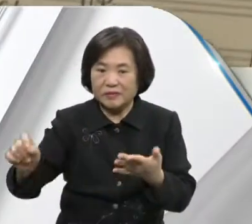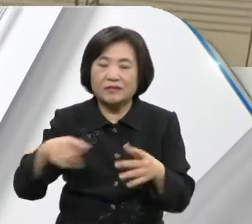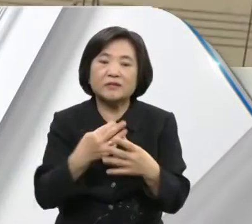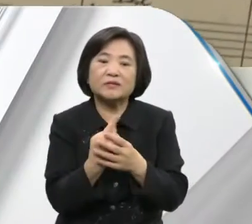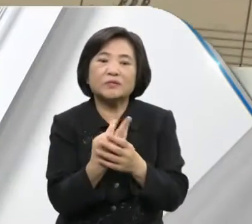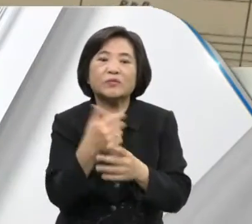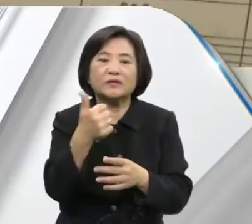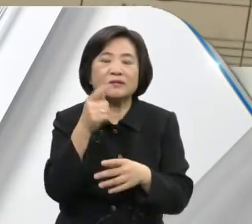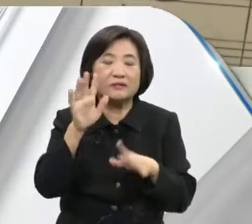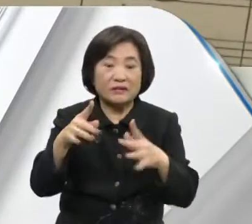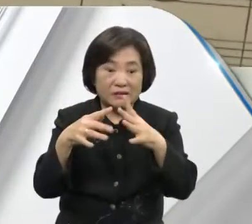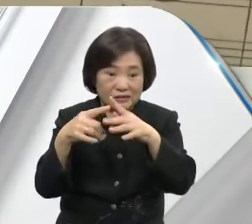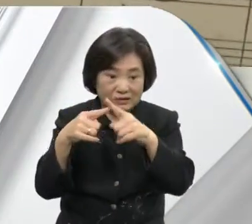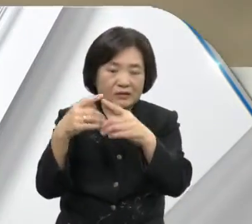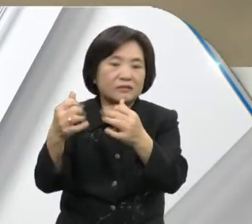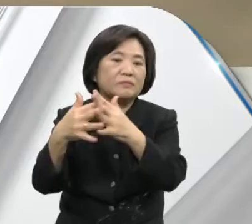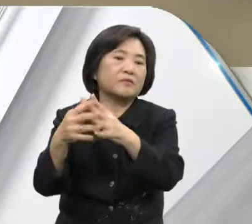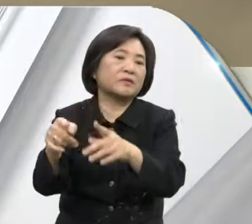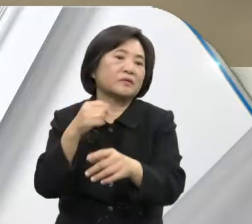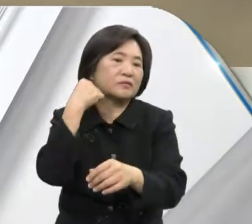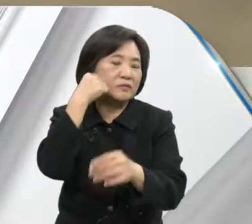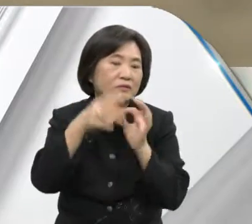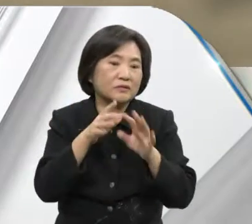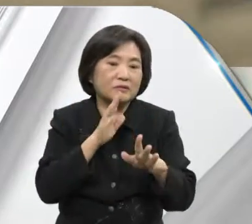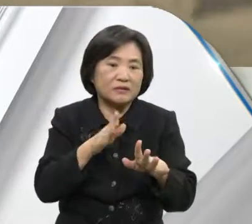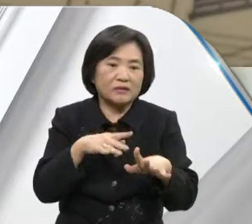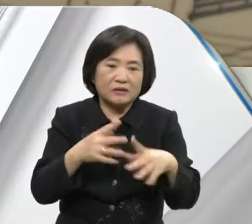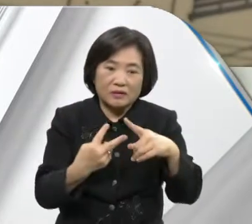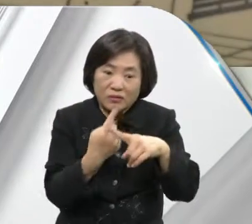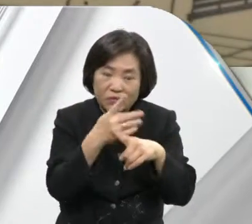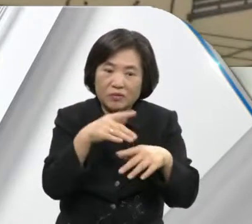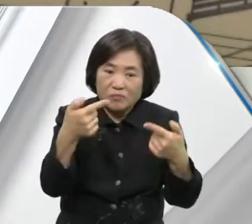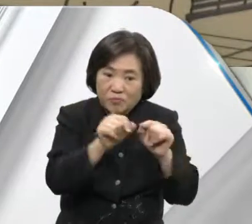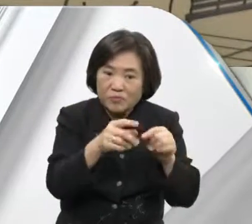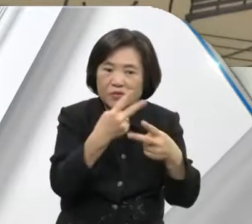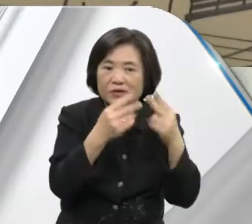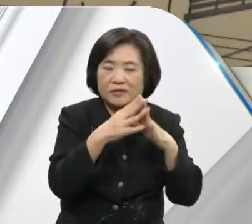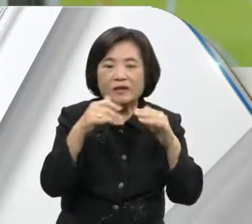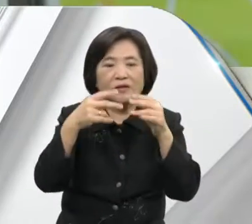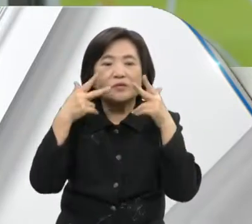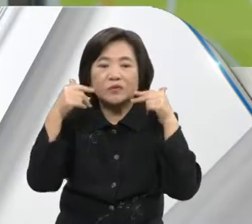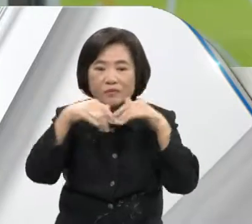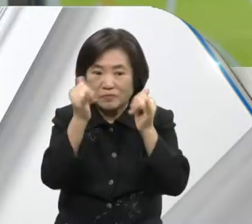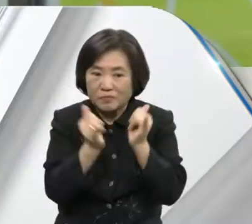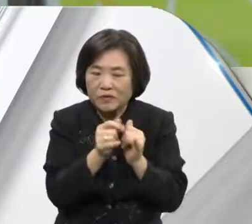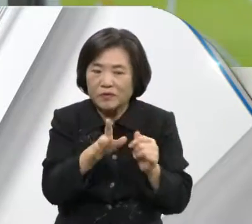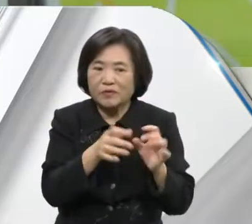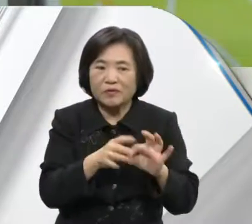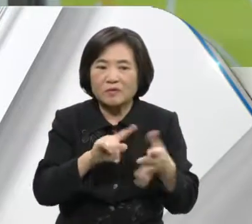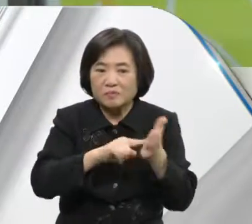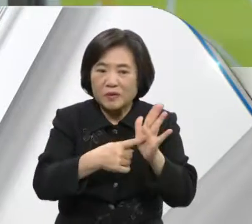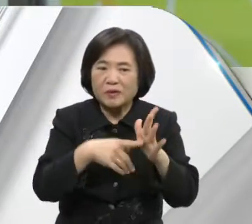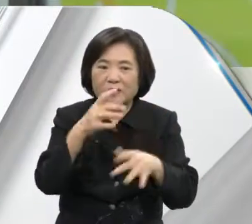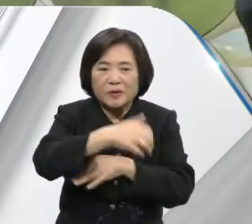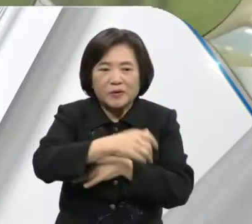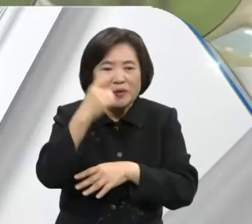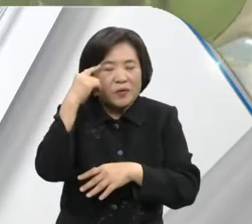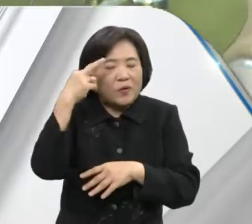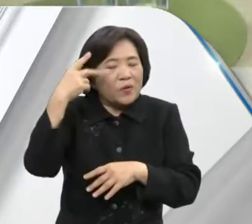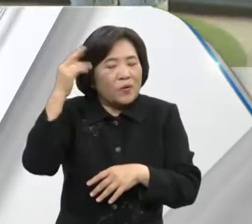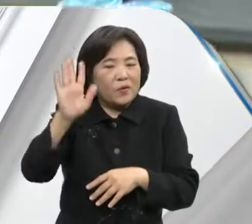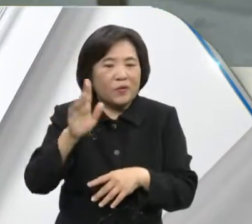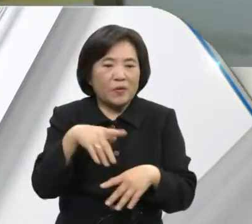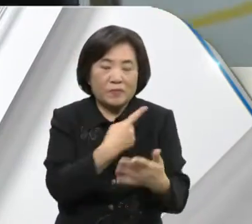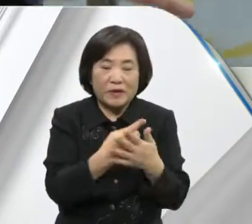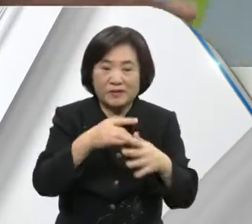龙信连满带头蜜罐，如今版的作品融入客家原住民音乐，表现出乡土的情怀。各同